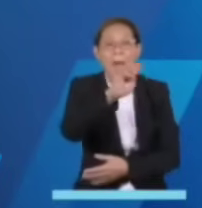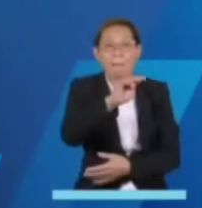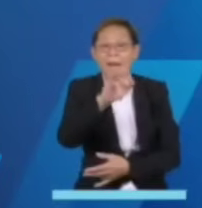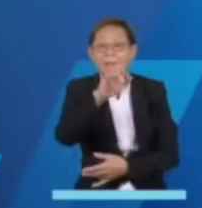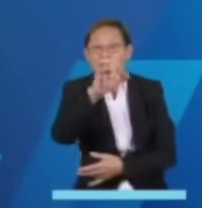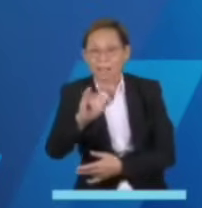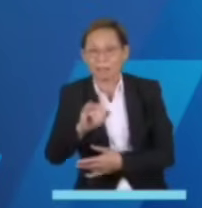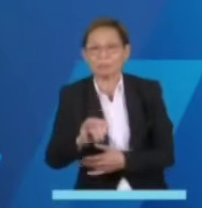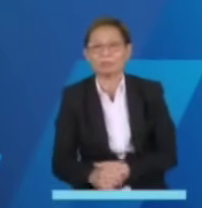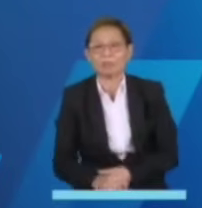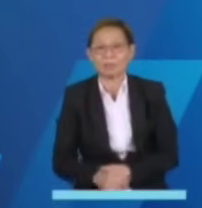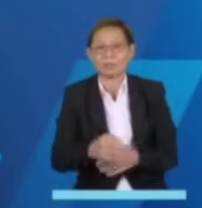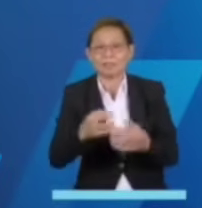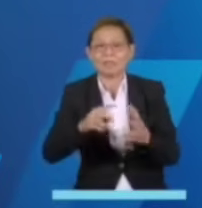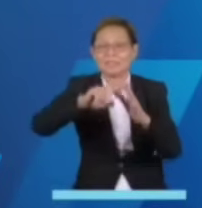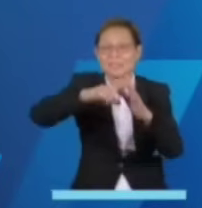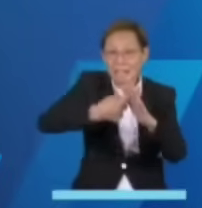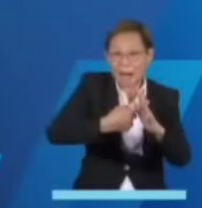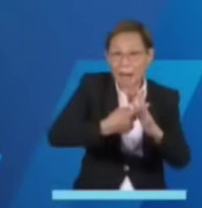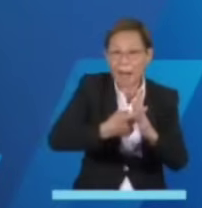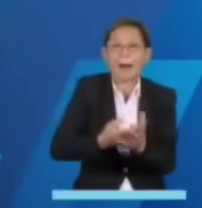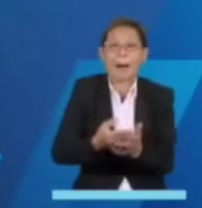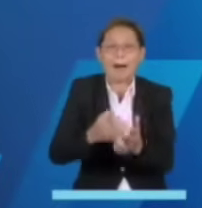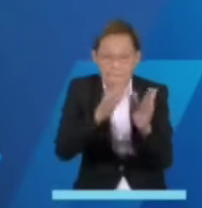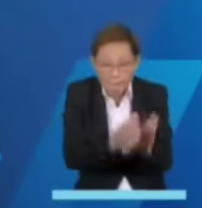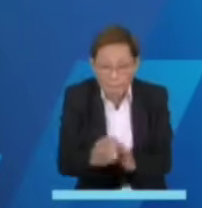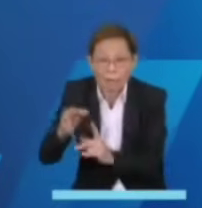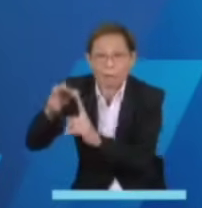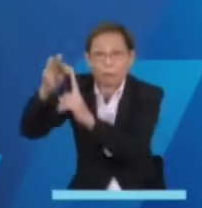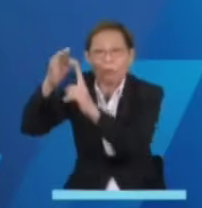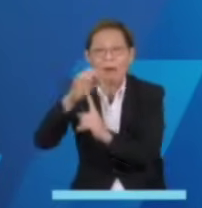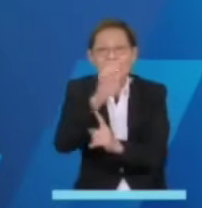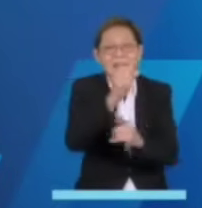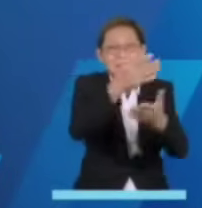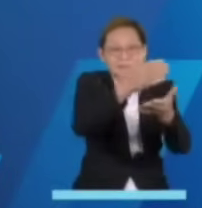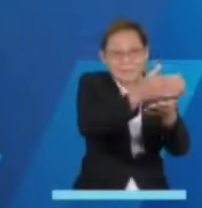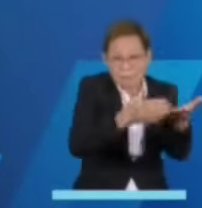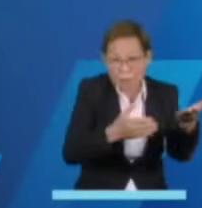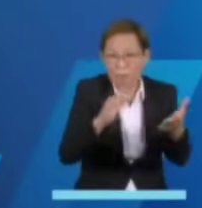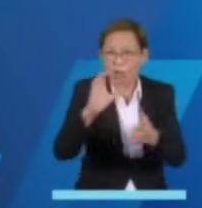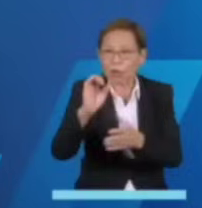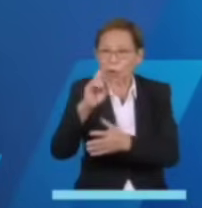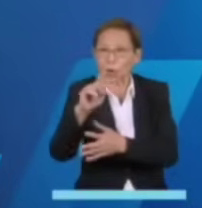meluncurkan pelan strategik semiconductor bagi merencakkan